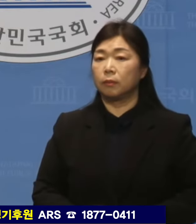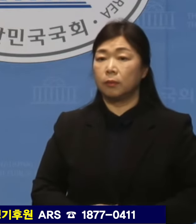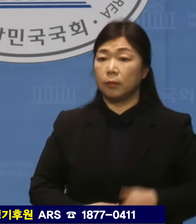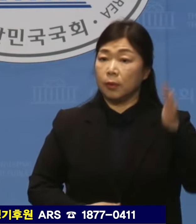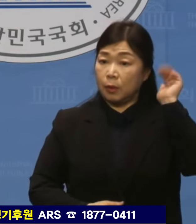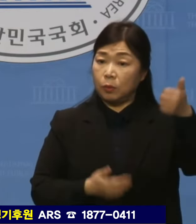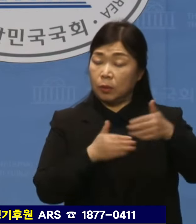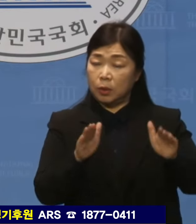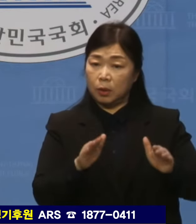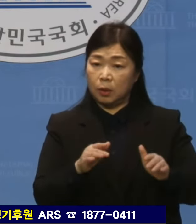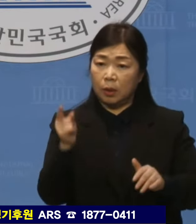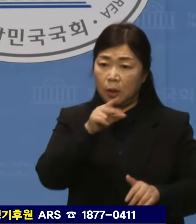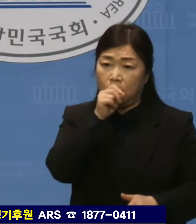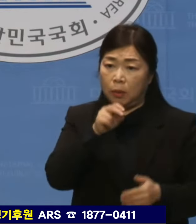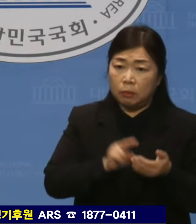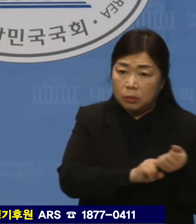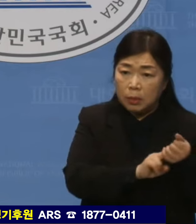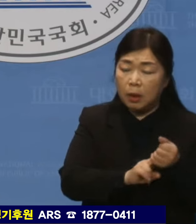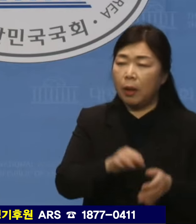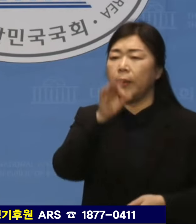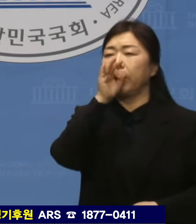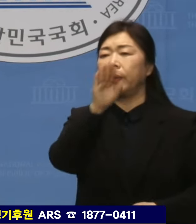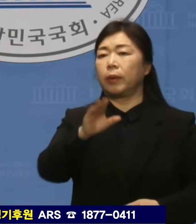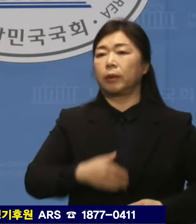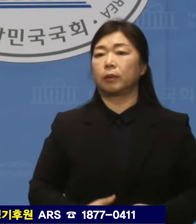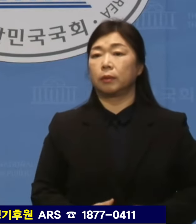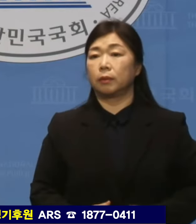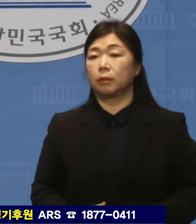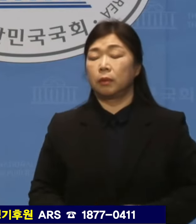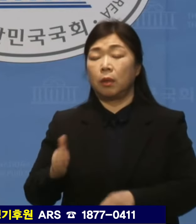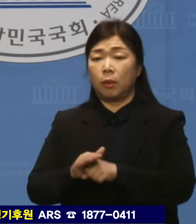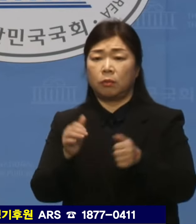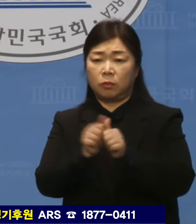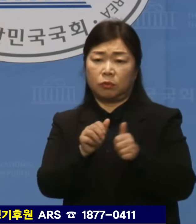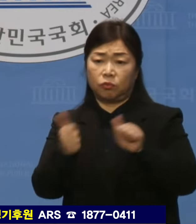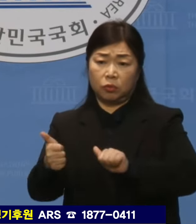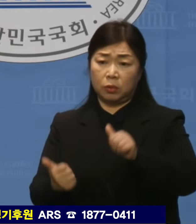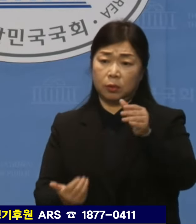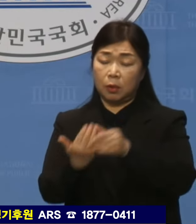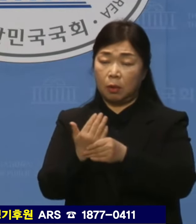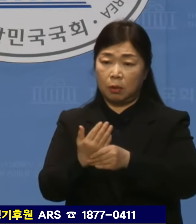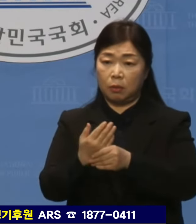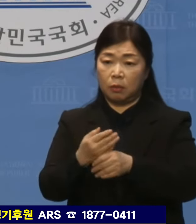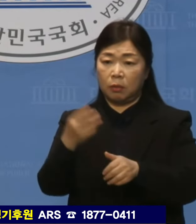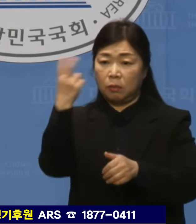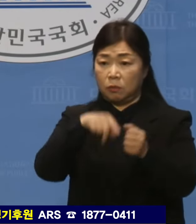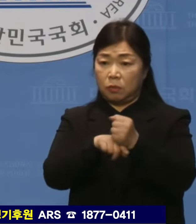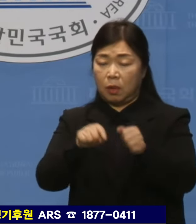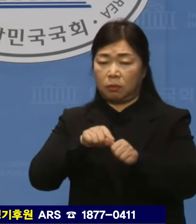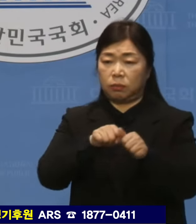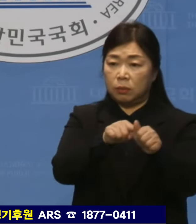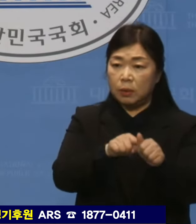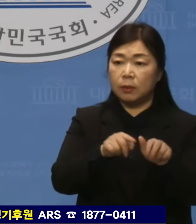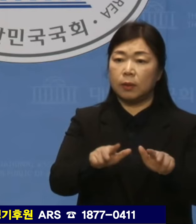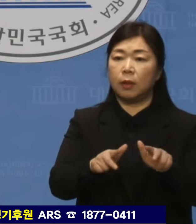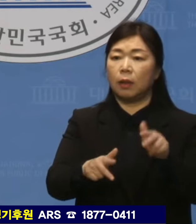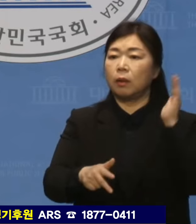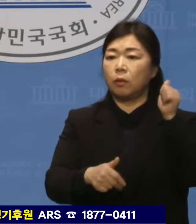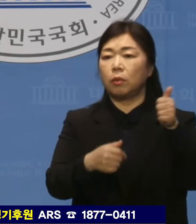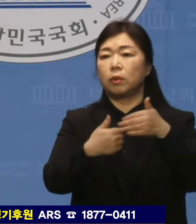대통령실이 도망칠 곳은 없습니다 해병대원 순직 사건 수사외압 이제 대실이